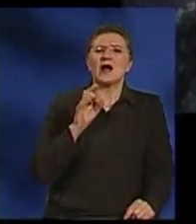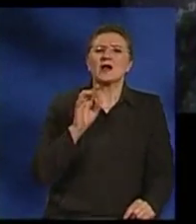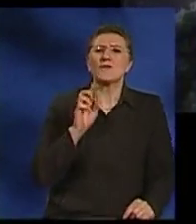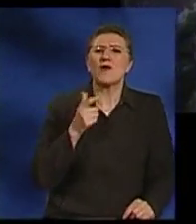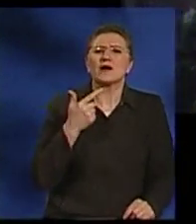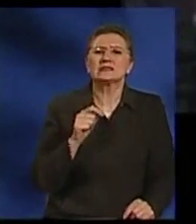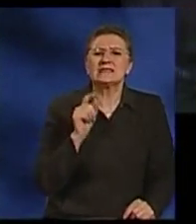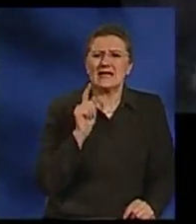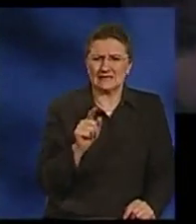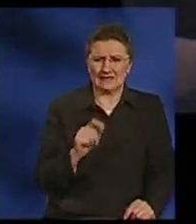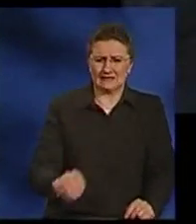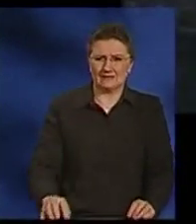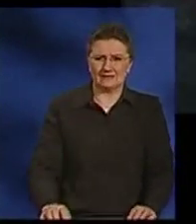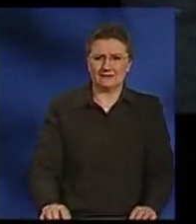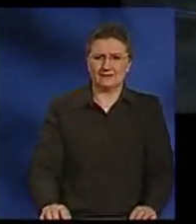ты?